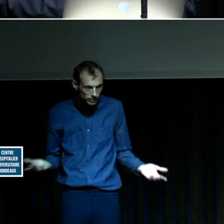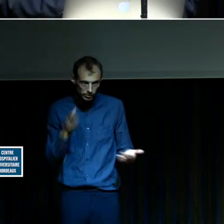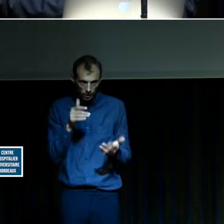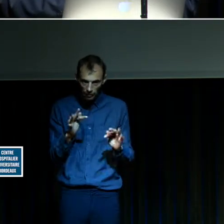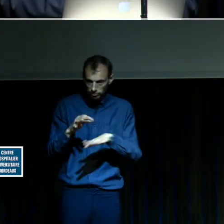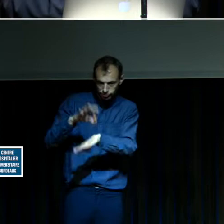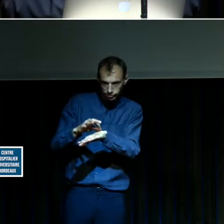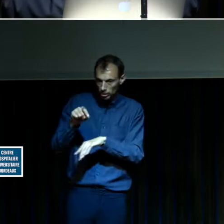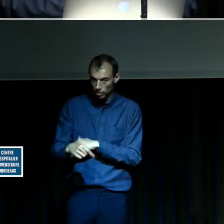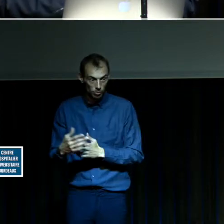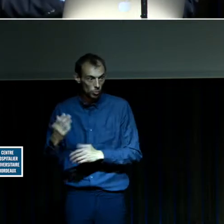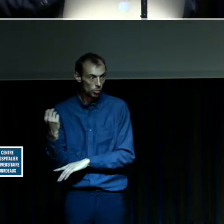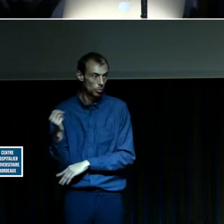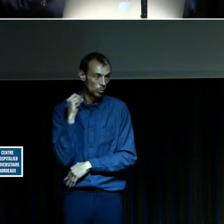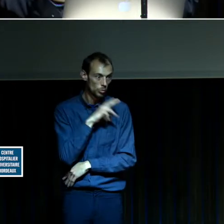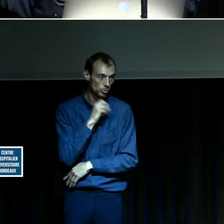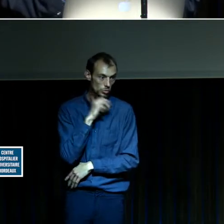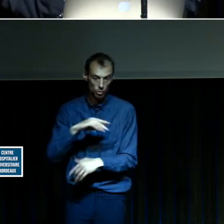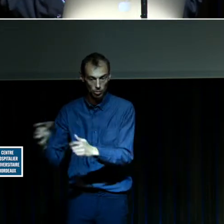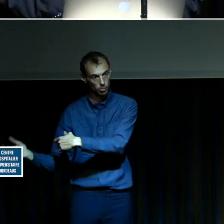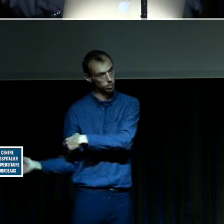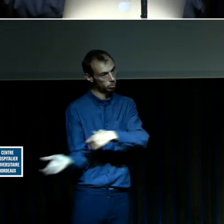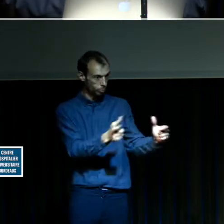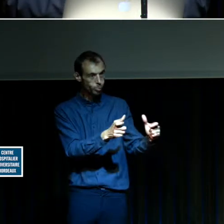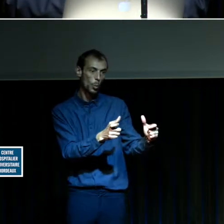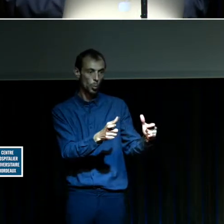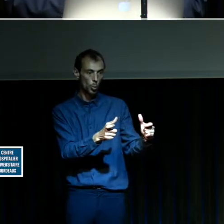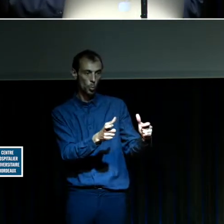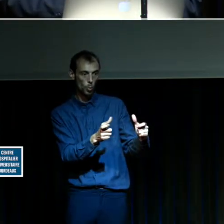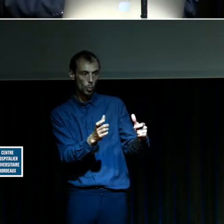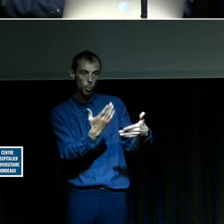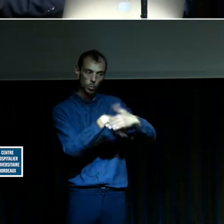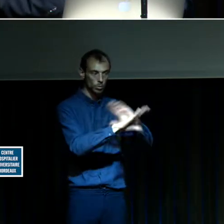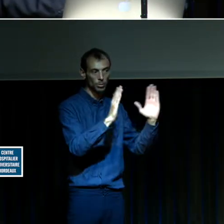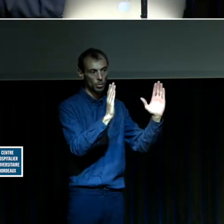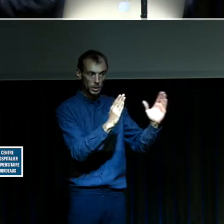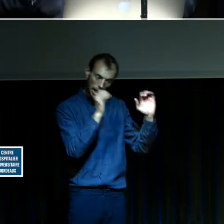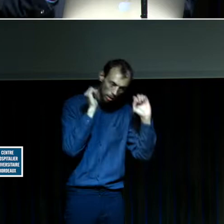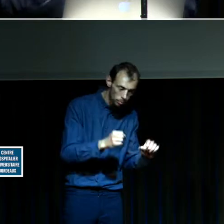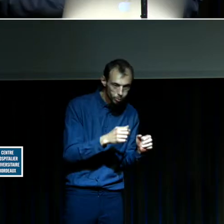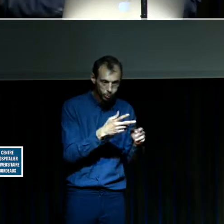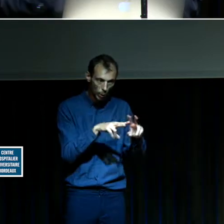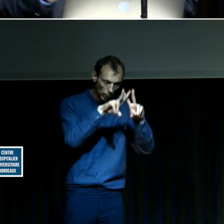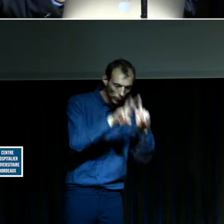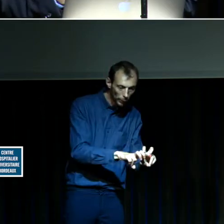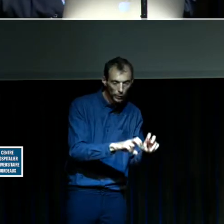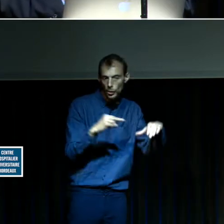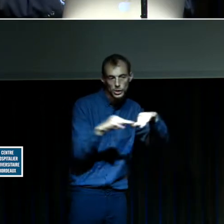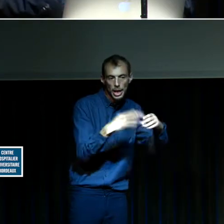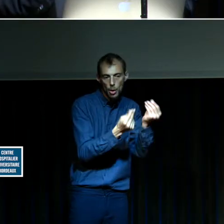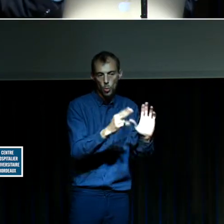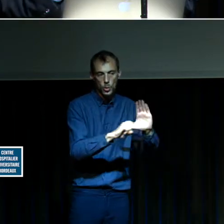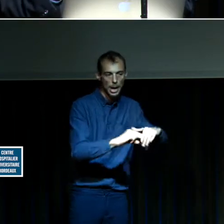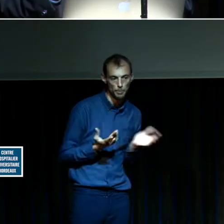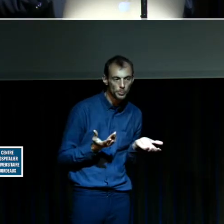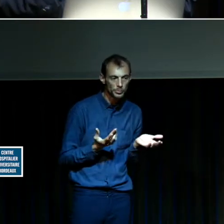se faire en extrême urgence pour l'amener le plus vite possible dans un établissement de santé qui permettra au patient d'avoir un scanner ou une IRM, parce que